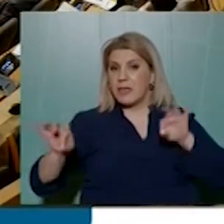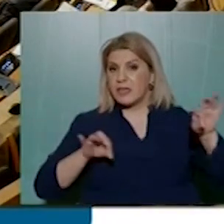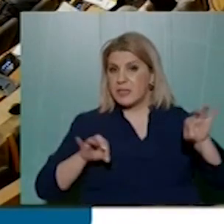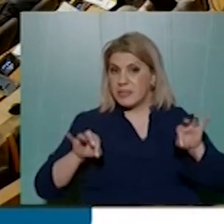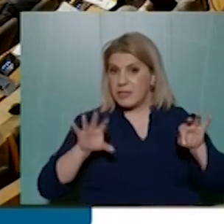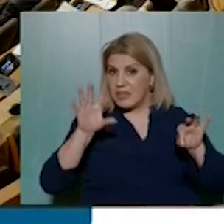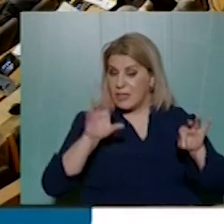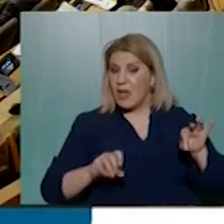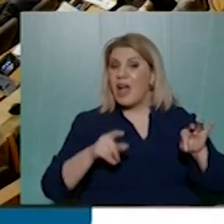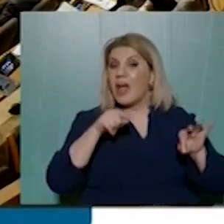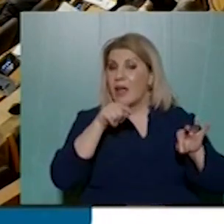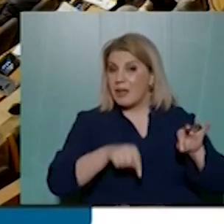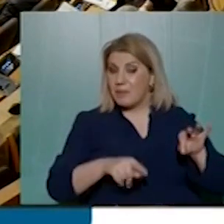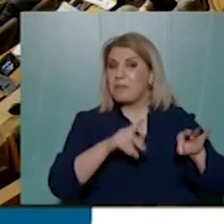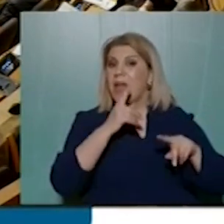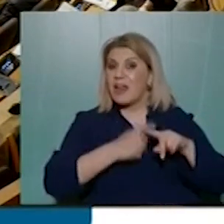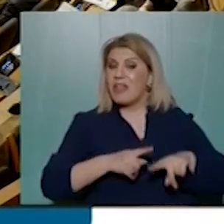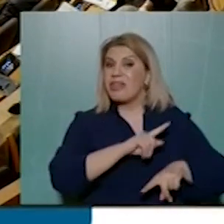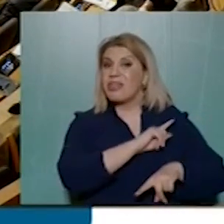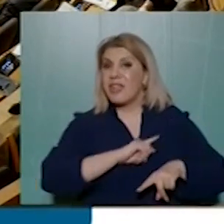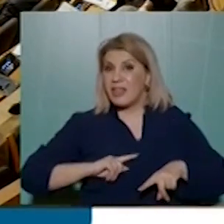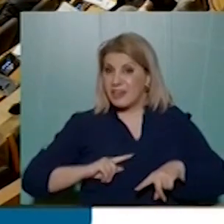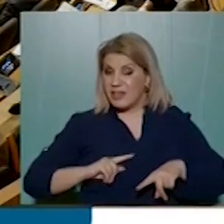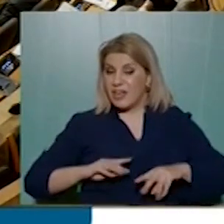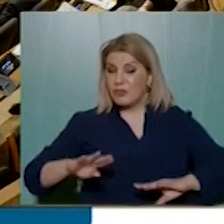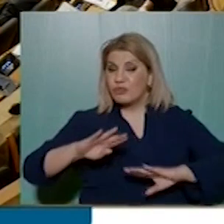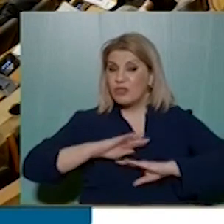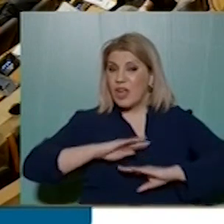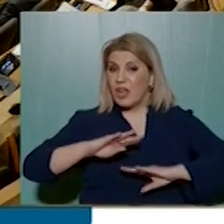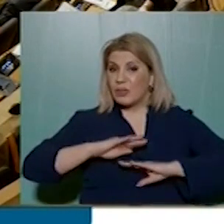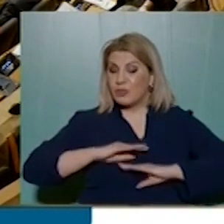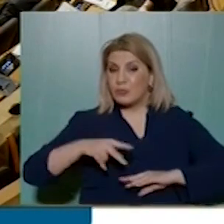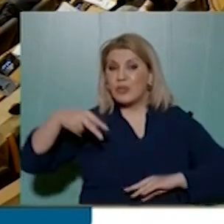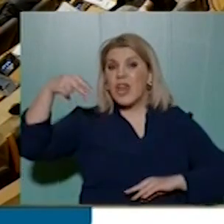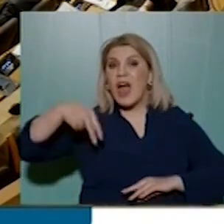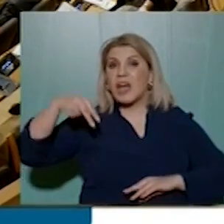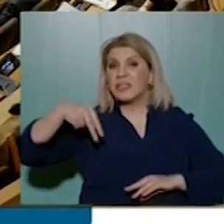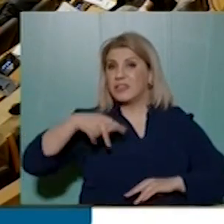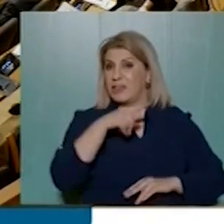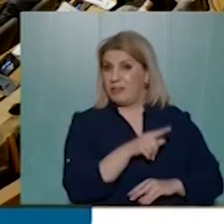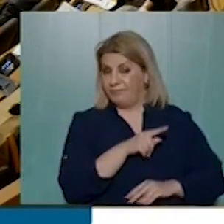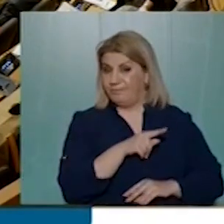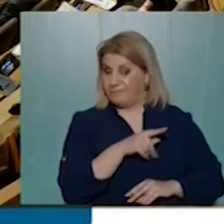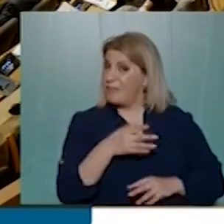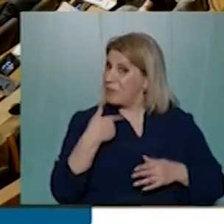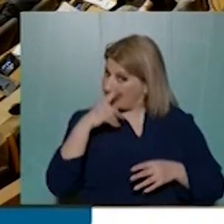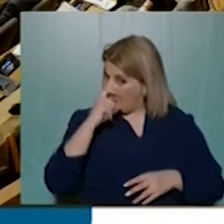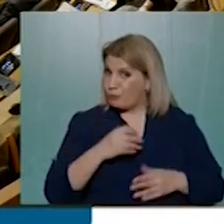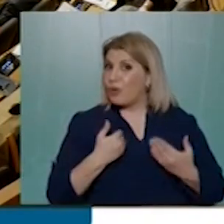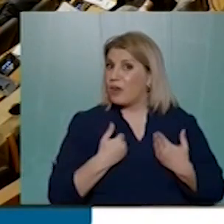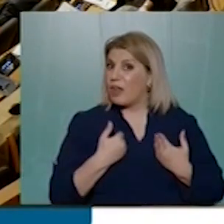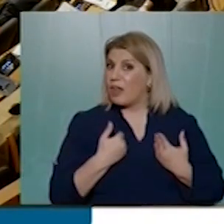ποτέ με έλληνα μάλιστα διοικητή και το στρατηγείο της στη λάρισα μας αφορά